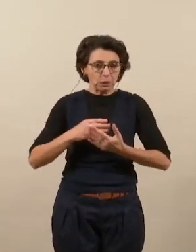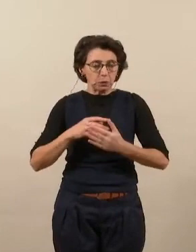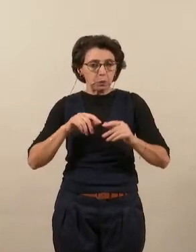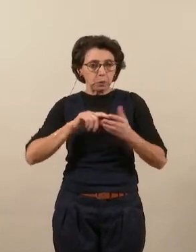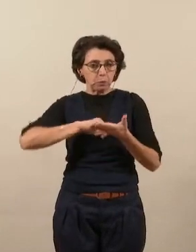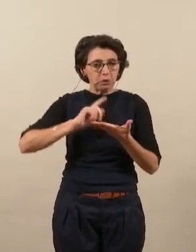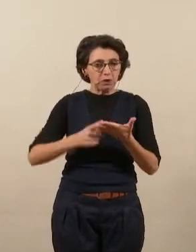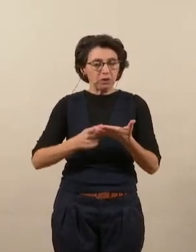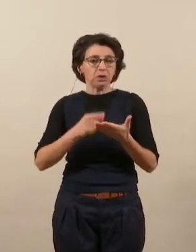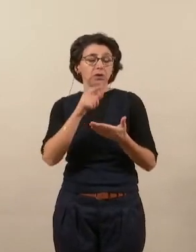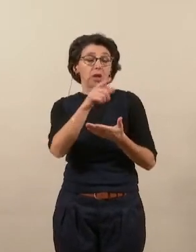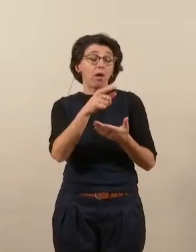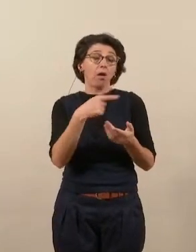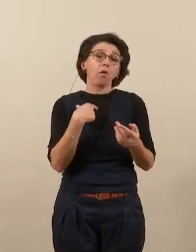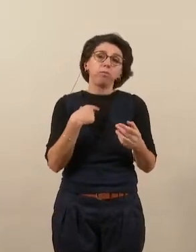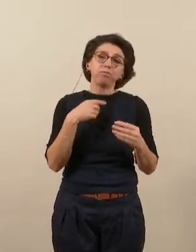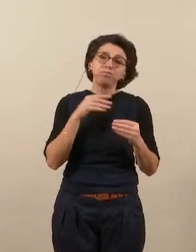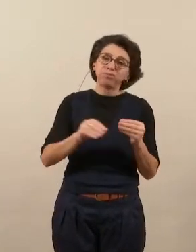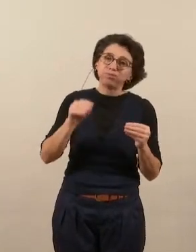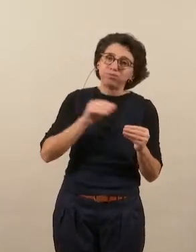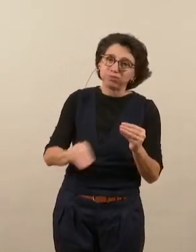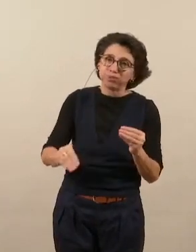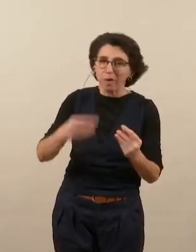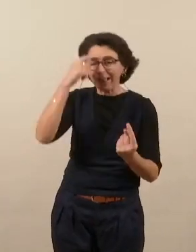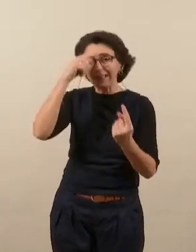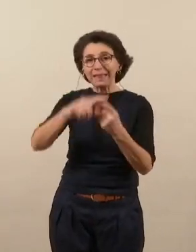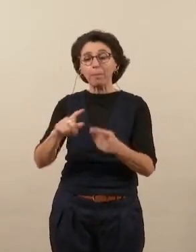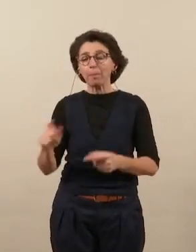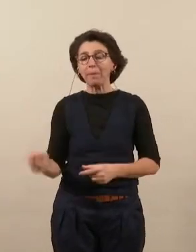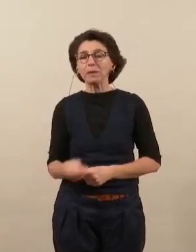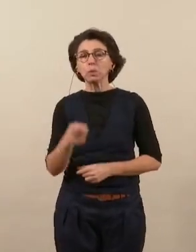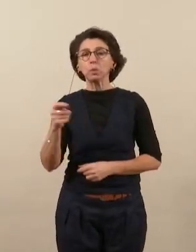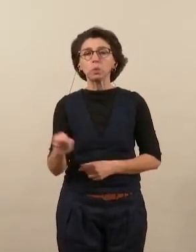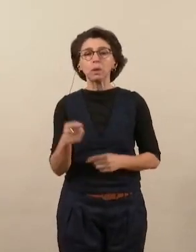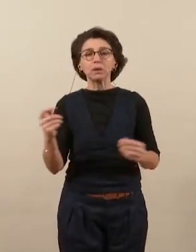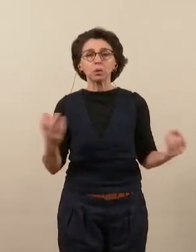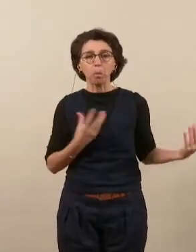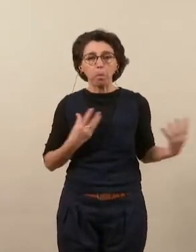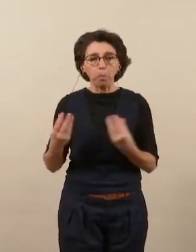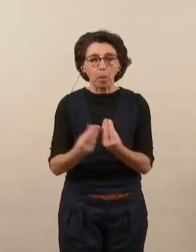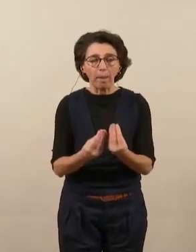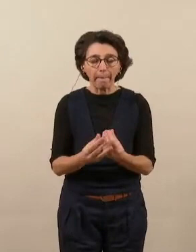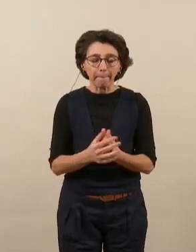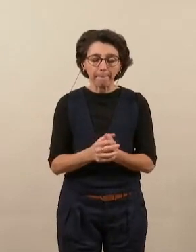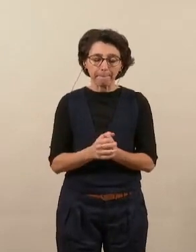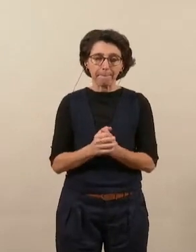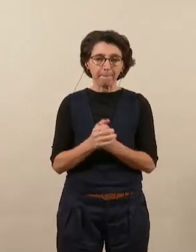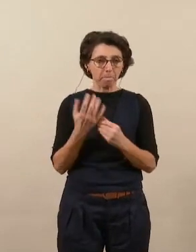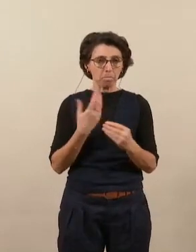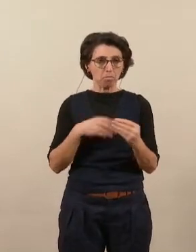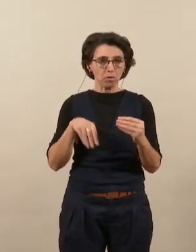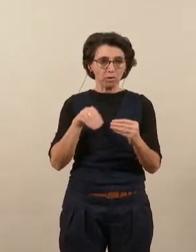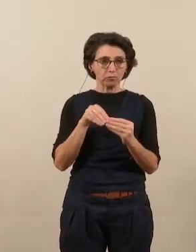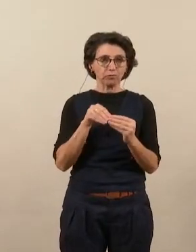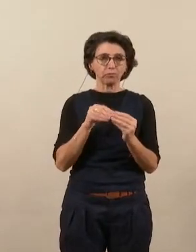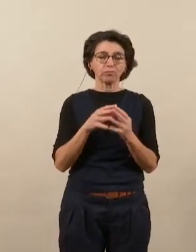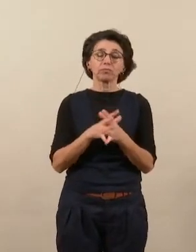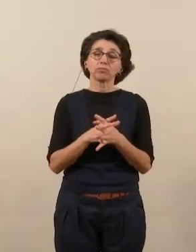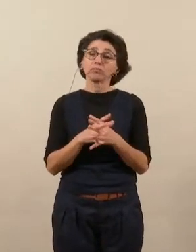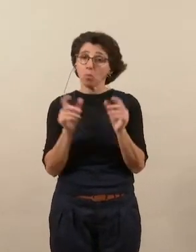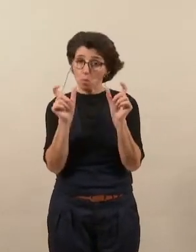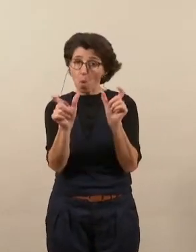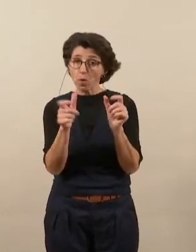un paragraphe sur l'éducation populaire. Je cite ce que vous mettez, vraiment texto. La